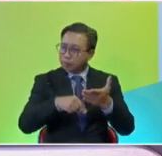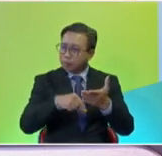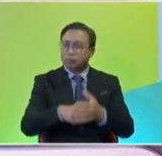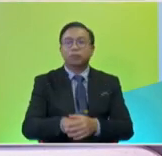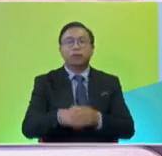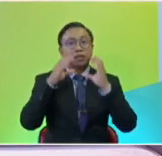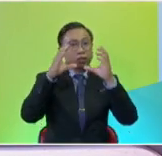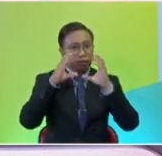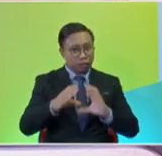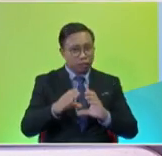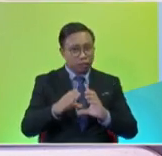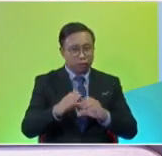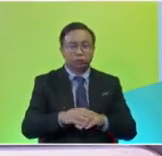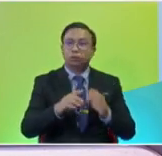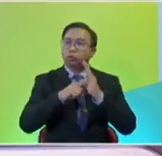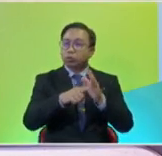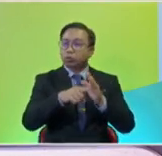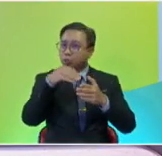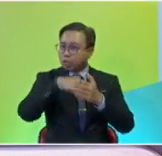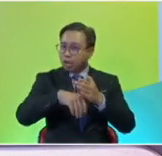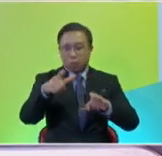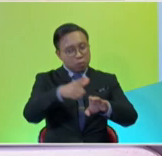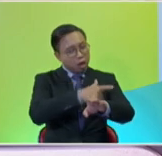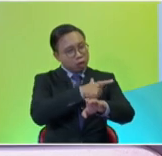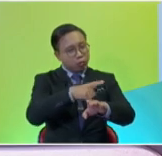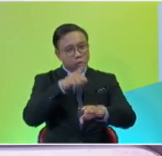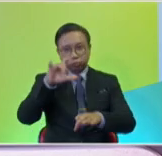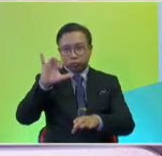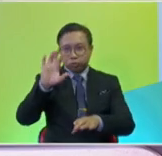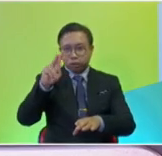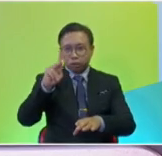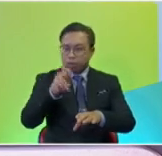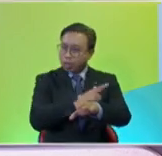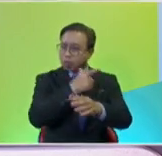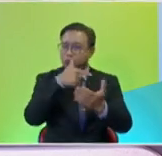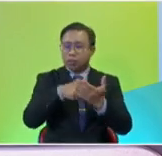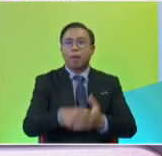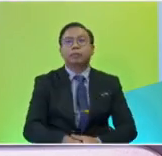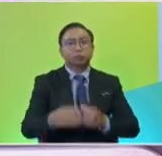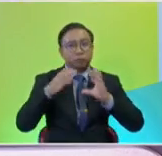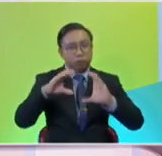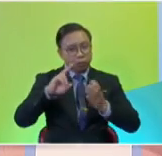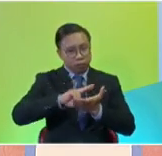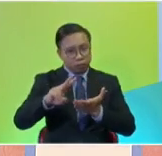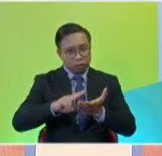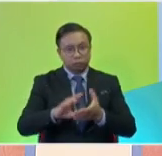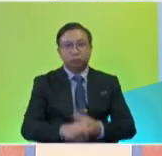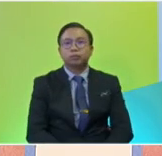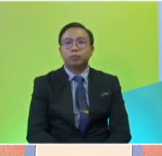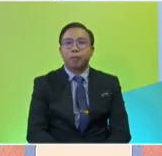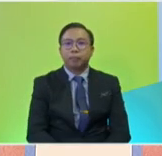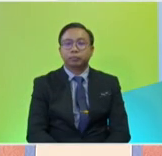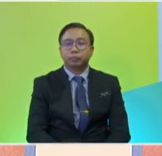cara-cara yang ditunjukkan dalam lirik lagu ini Oke Coba bacakan lirik lagu ini Hmm